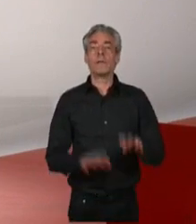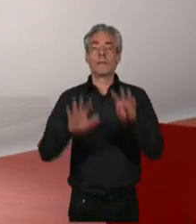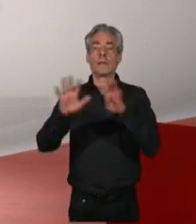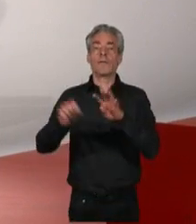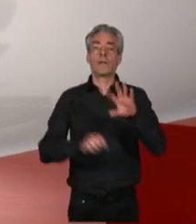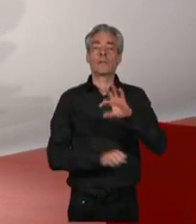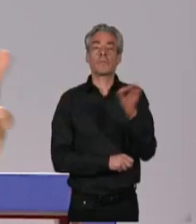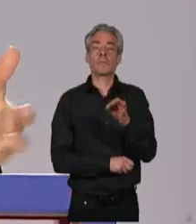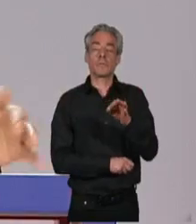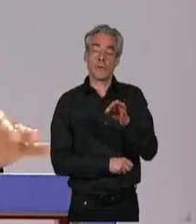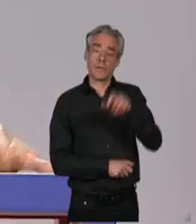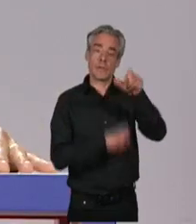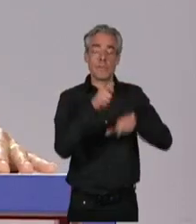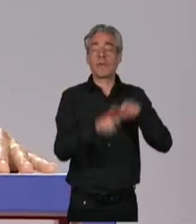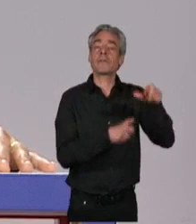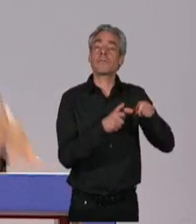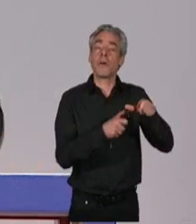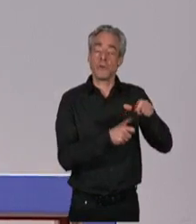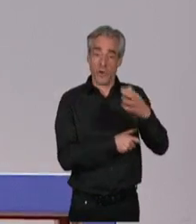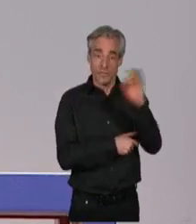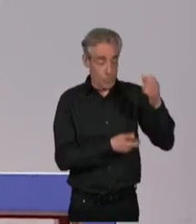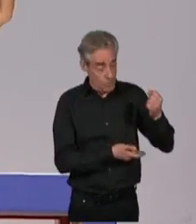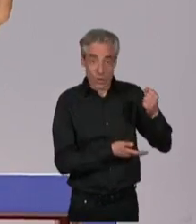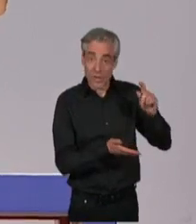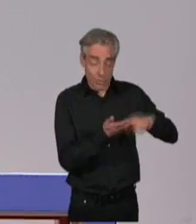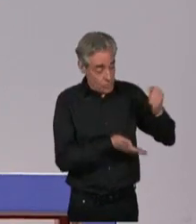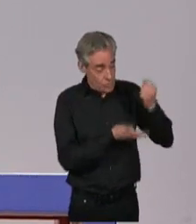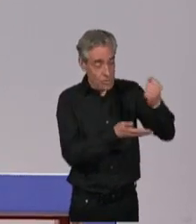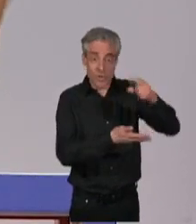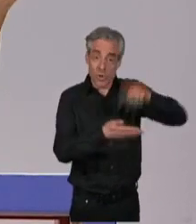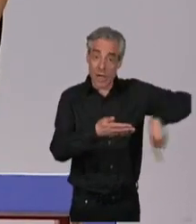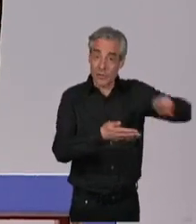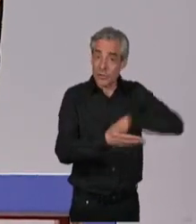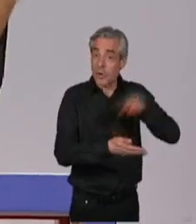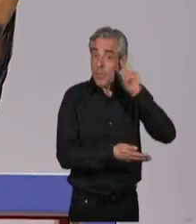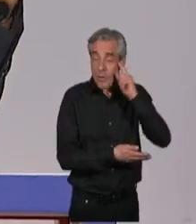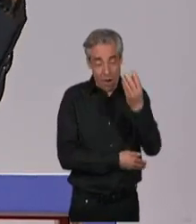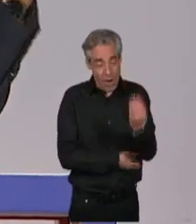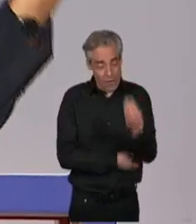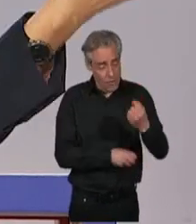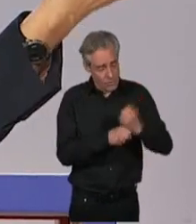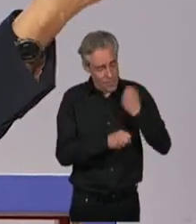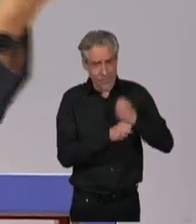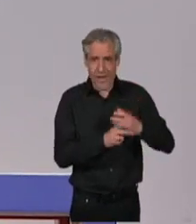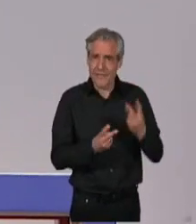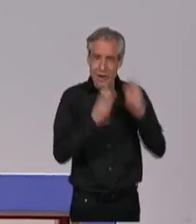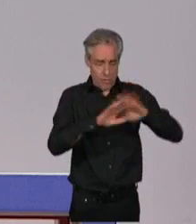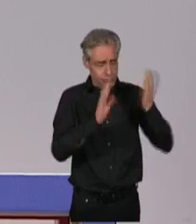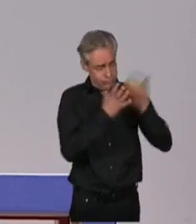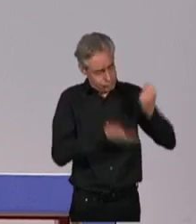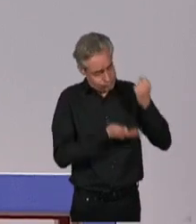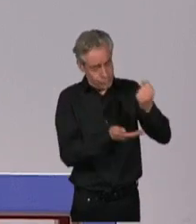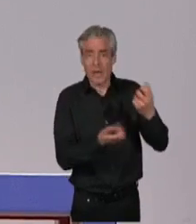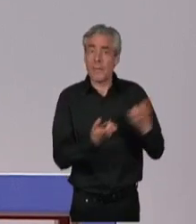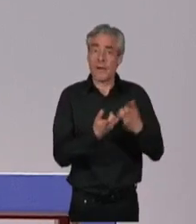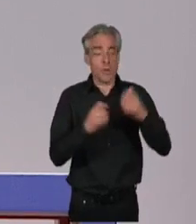95% des Français seront exonérés de droits de succession pour pouvoir transmettre à leurs enfants le fruit d'une vie de travail et